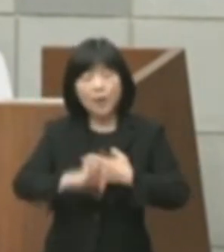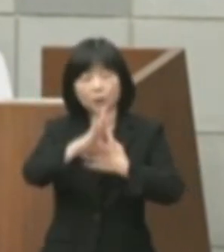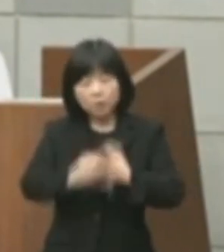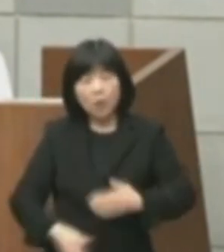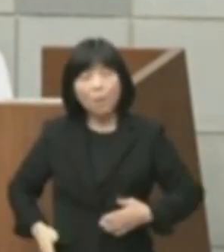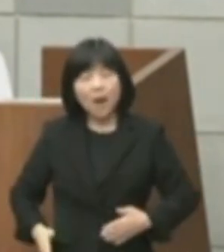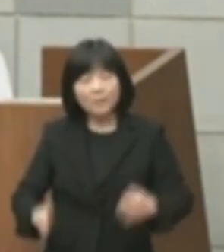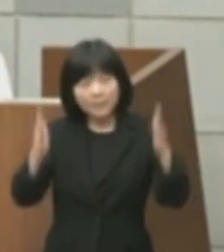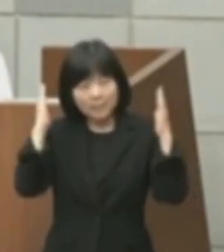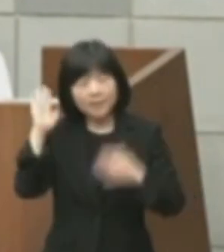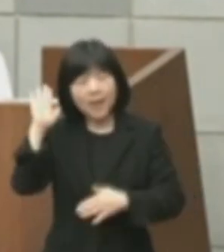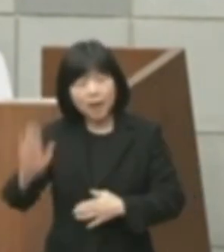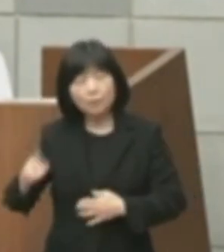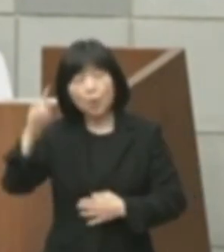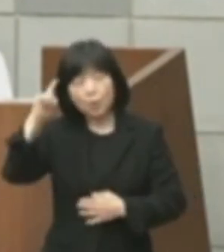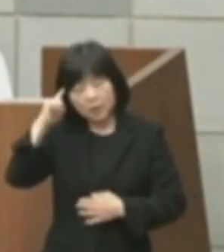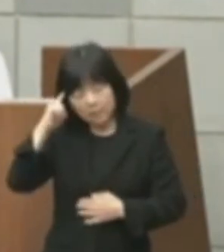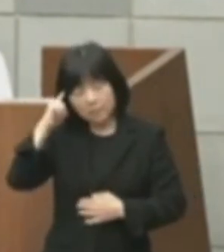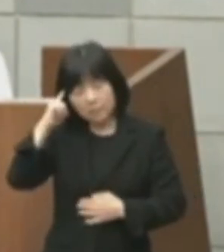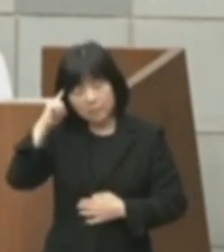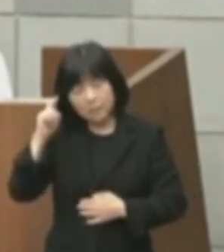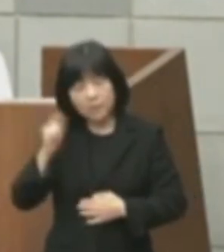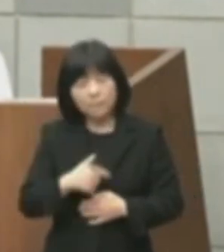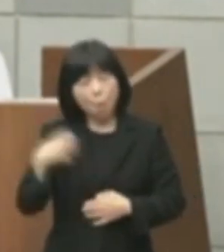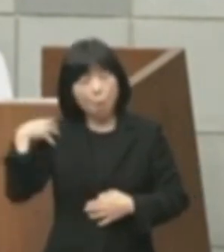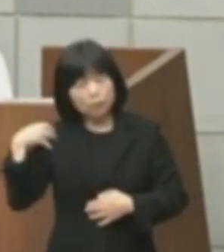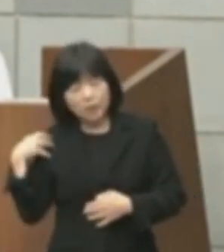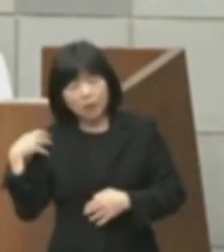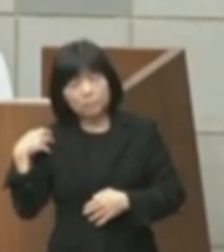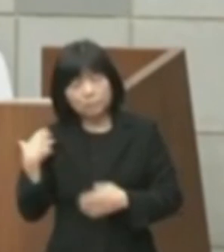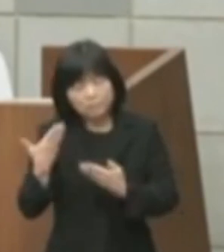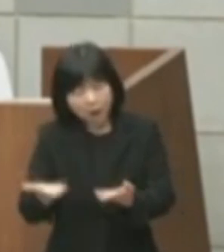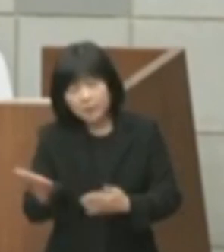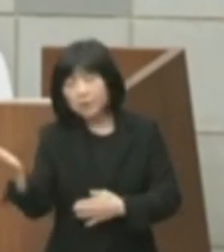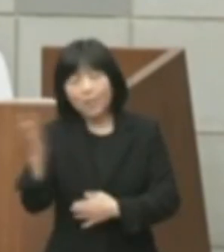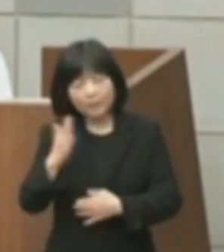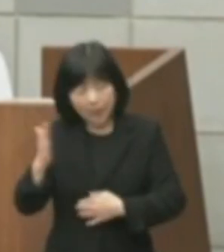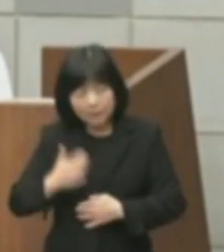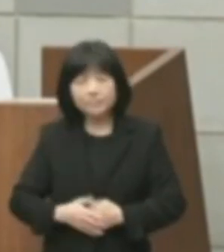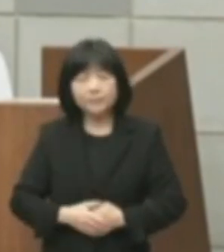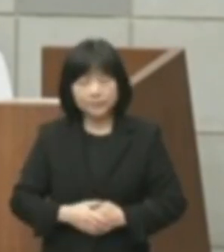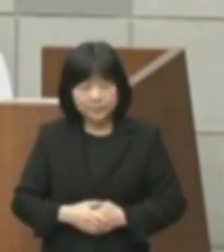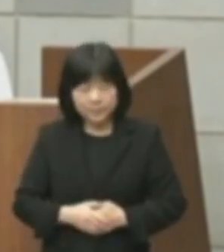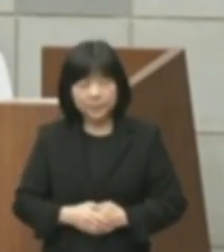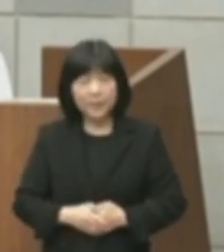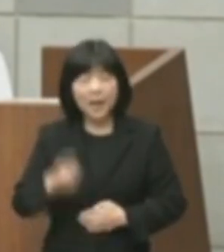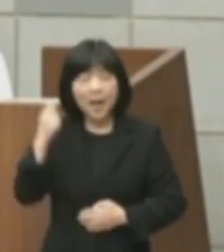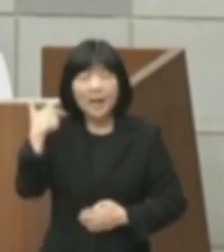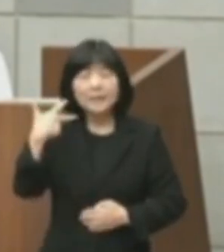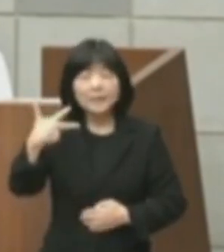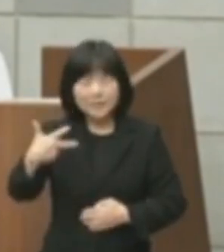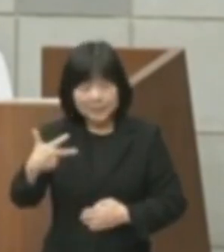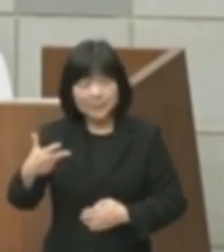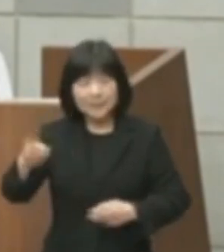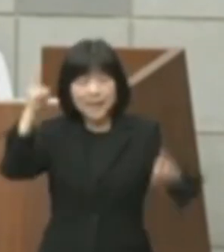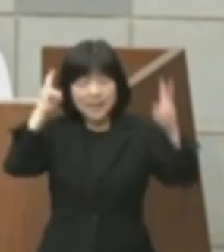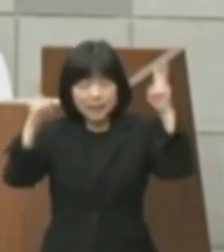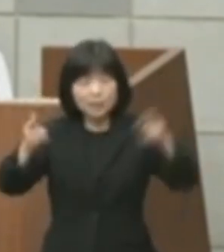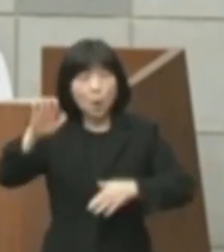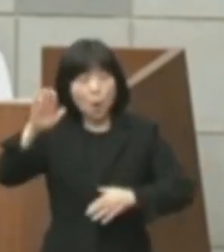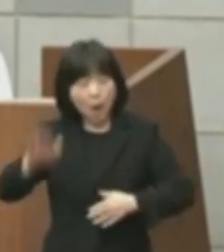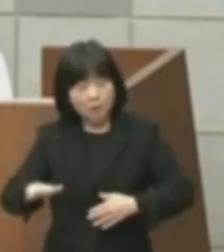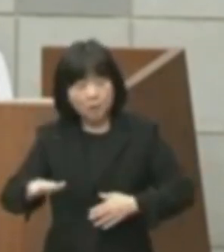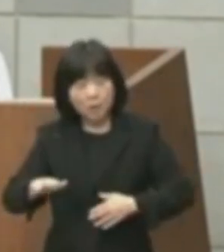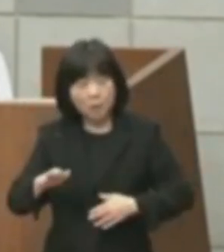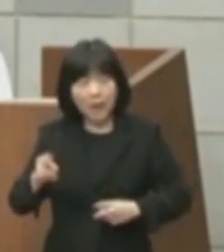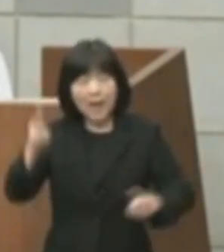ますので、何らそんな過度な負担を課すようなものではなく、むしろ胸の張れる、そういった証しで企業があること自体が企